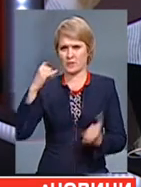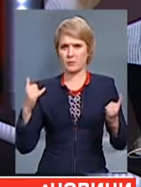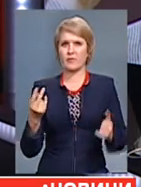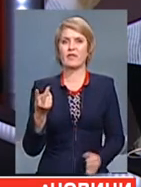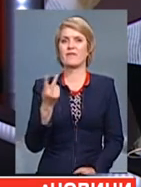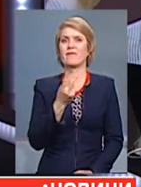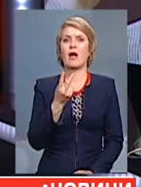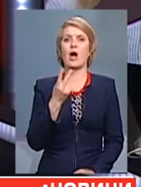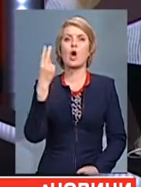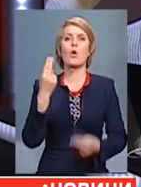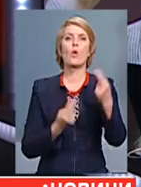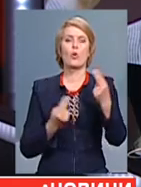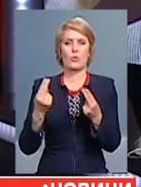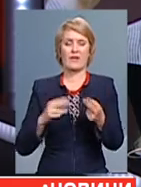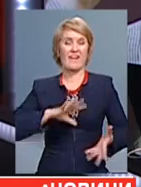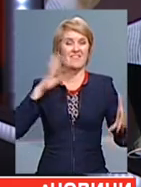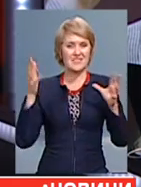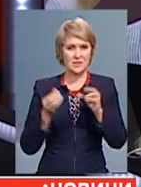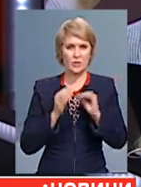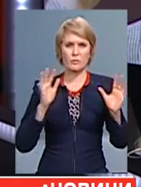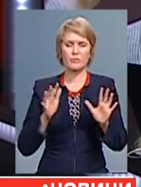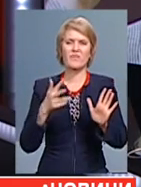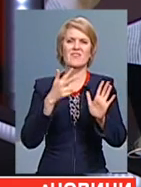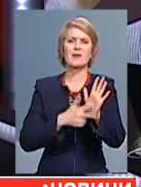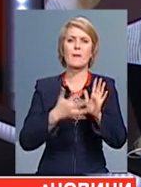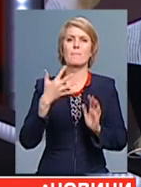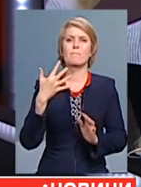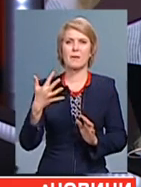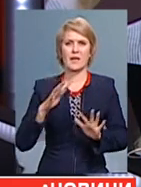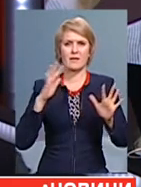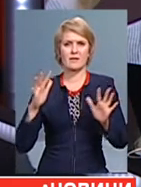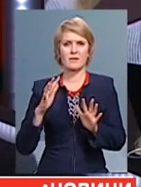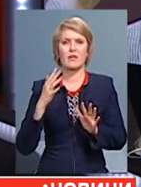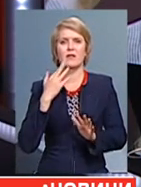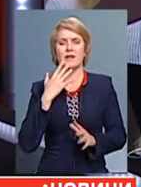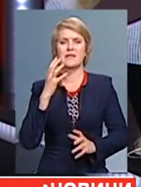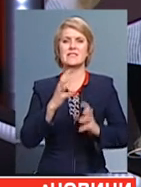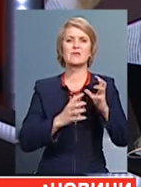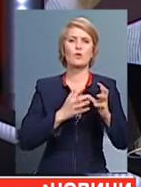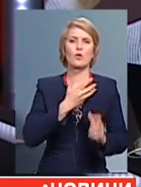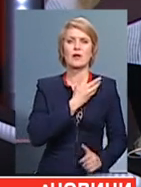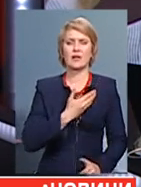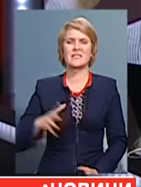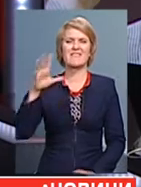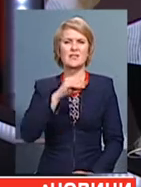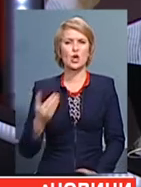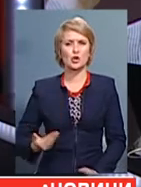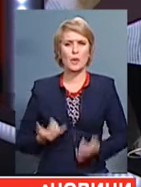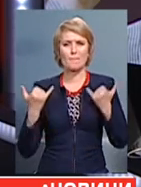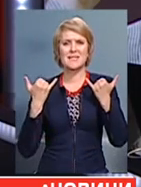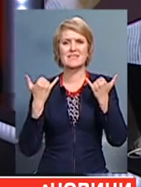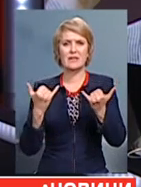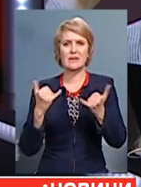кольори». Всього в його концертному репертуарі було понад 85 творів національної та світової класики. Все життя він